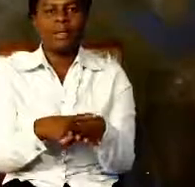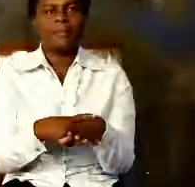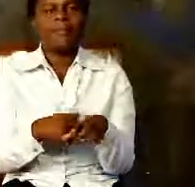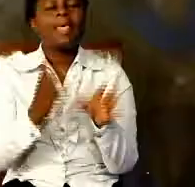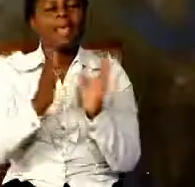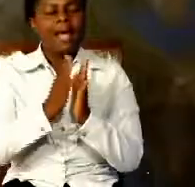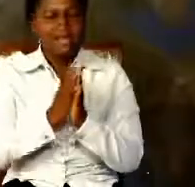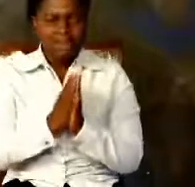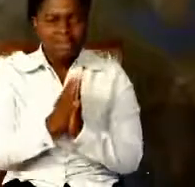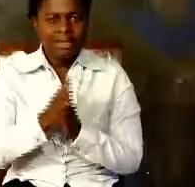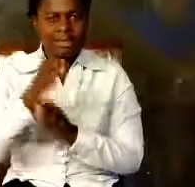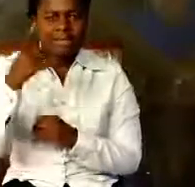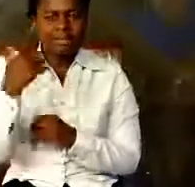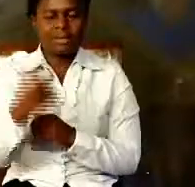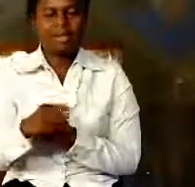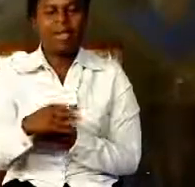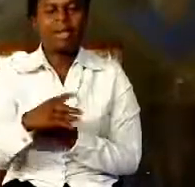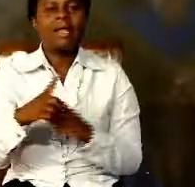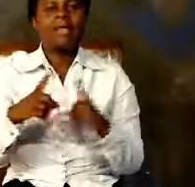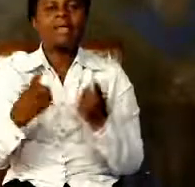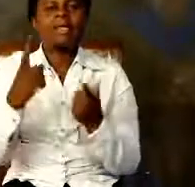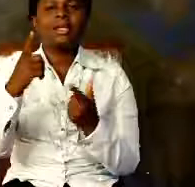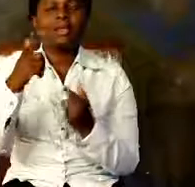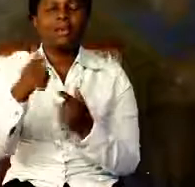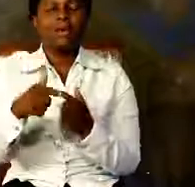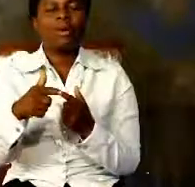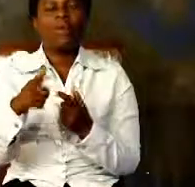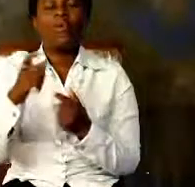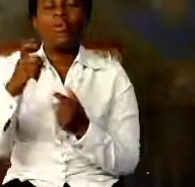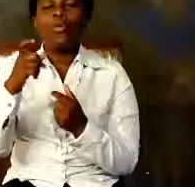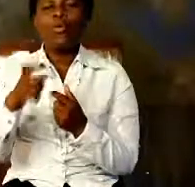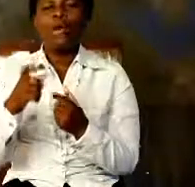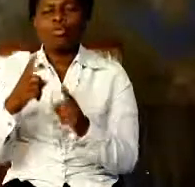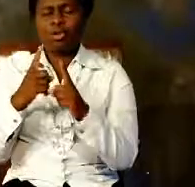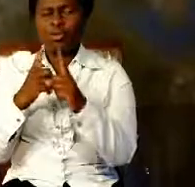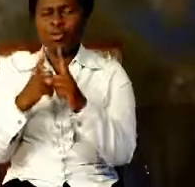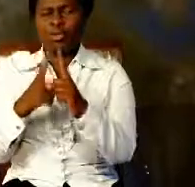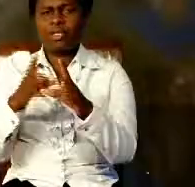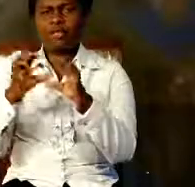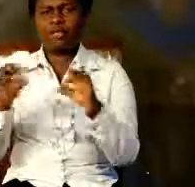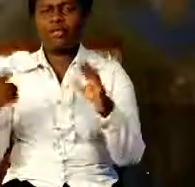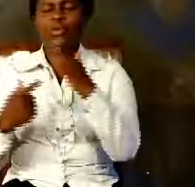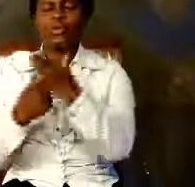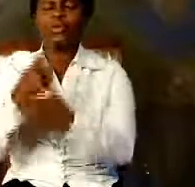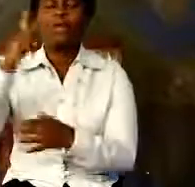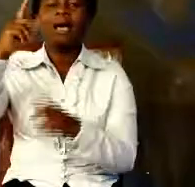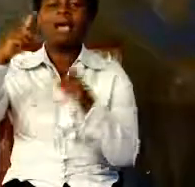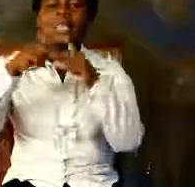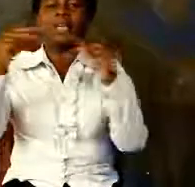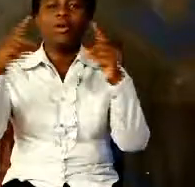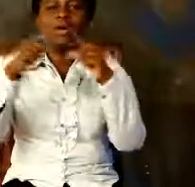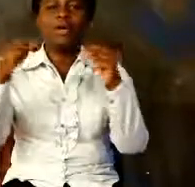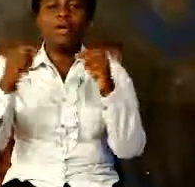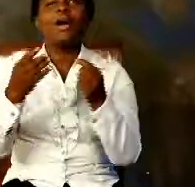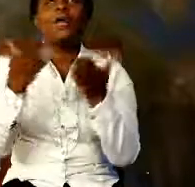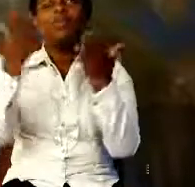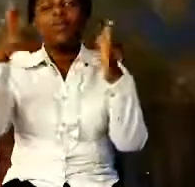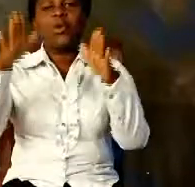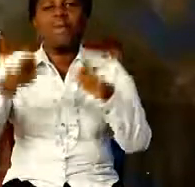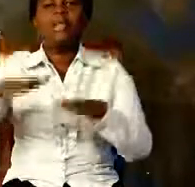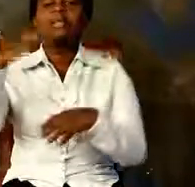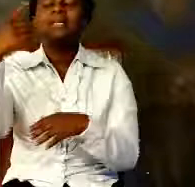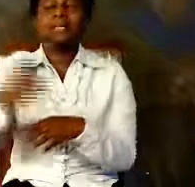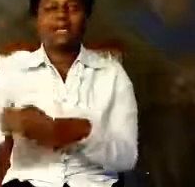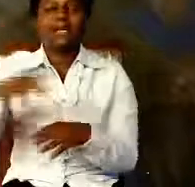Asante sana Beatrice. Lakini tunao watu wanaotufuatilia kutoka kule Kalela Kigoma. Mungu awabariki sana katika